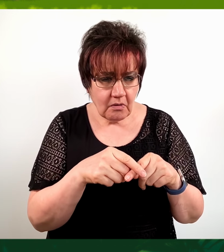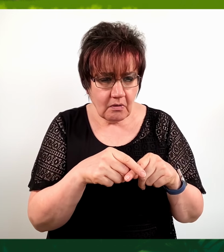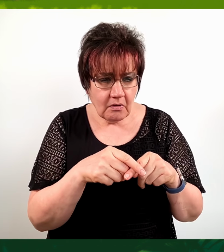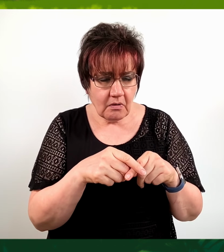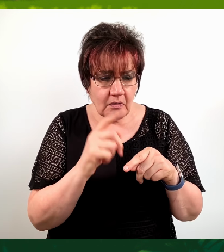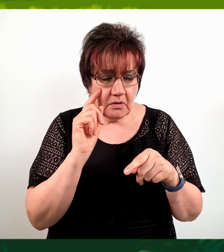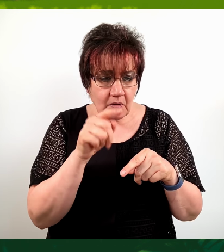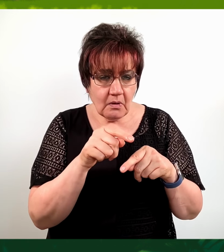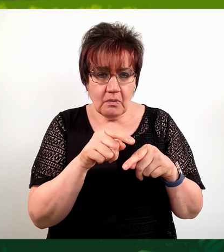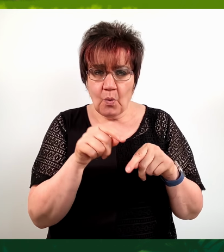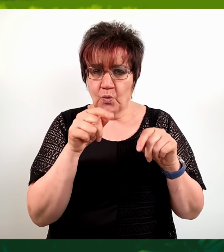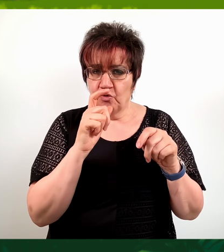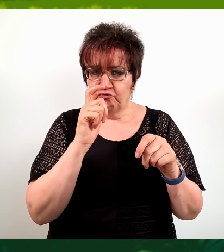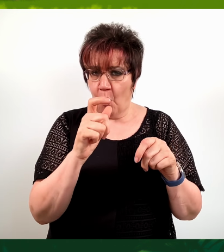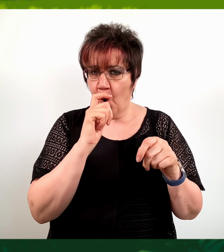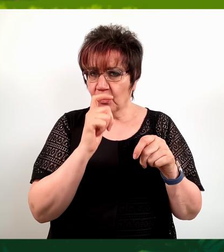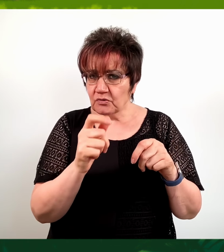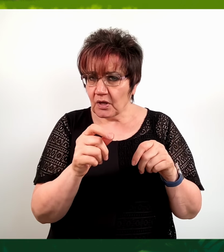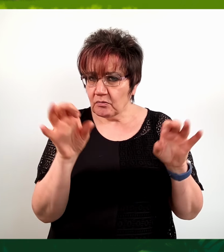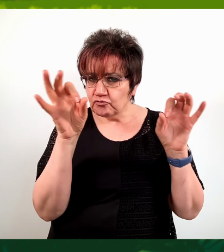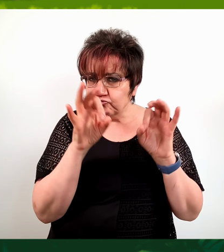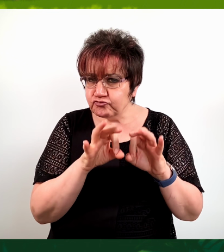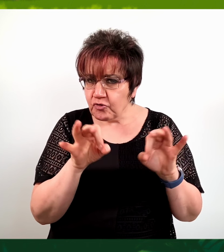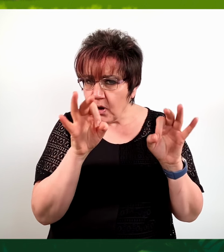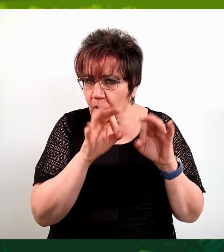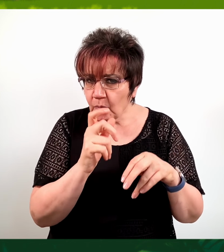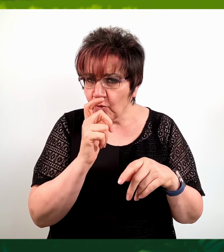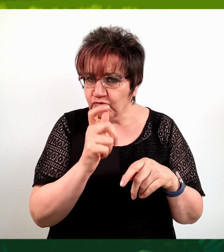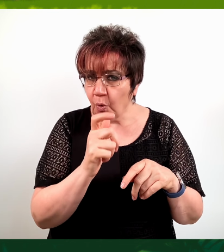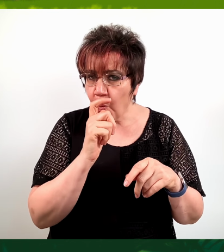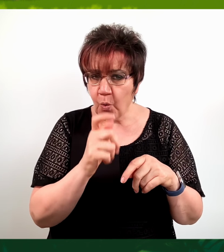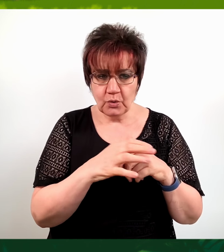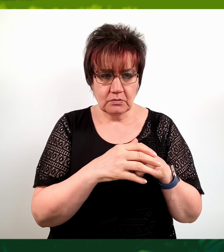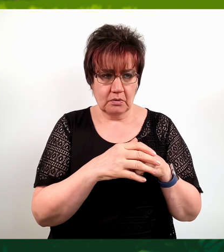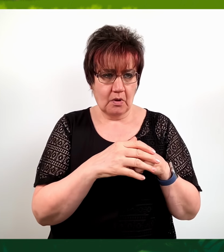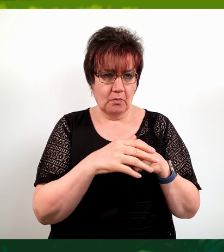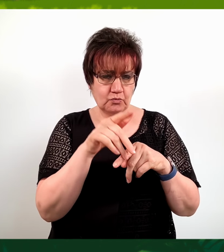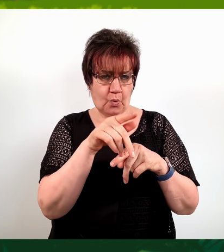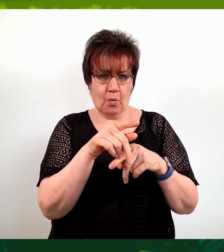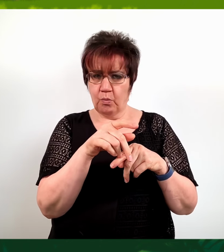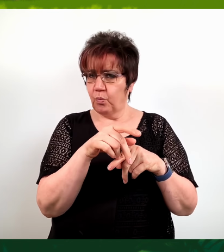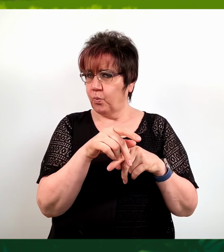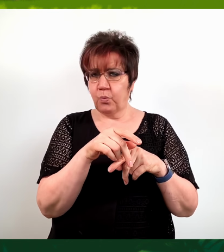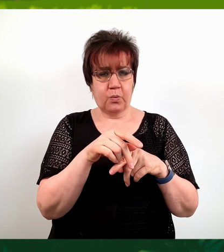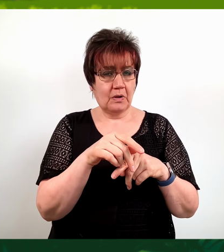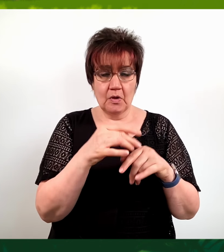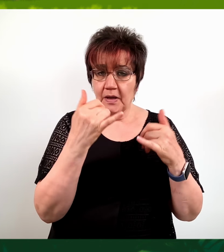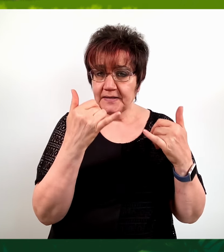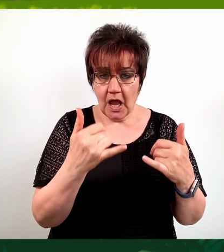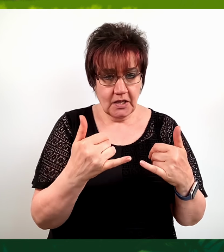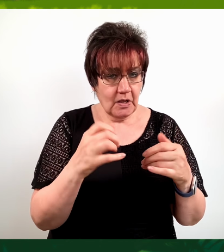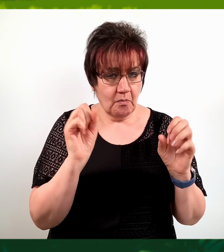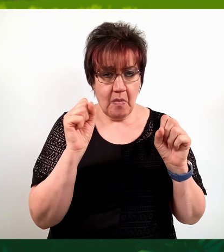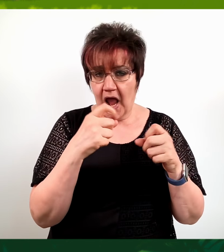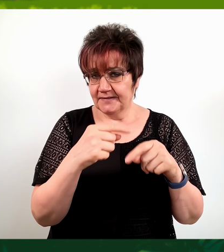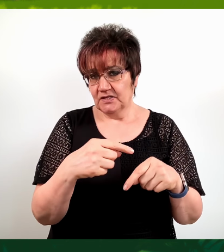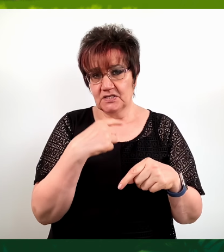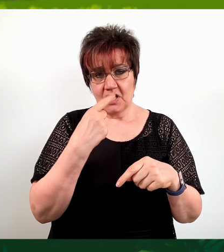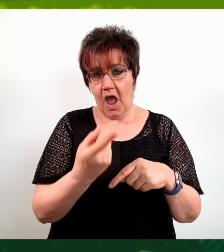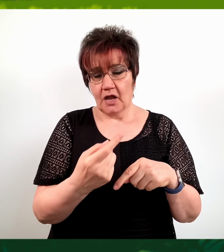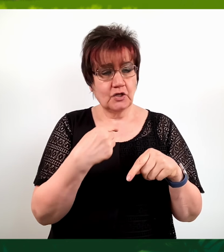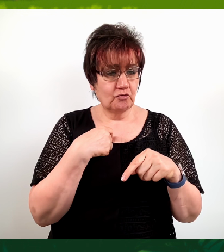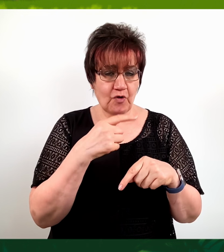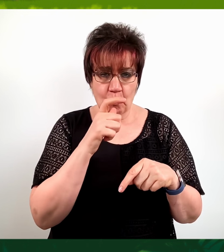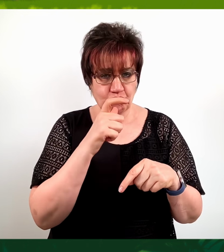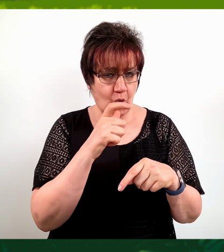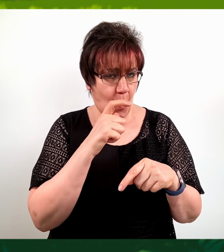lauthals und diese Worte waren so gruselig und so rücksichtslos, dass ich die erst gar nicht